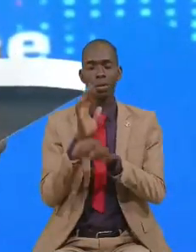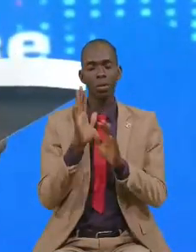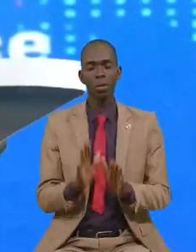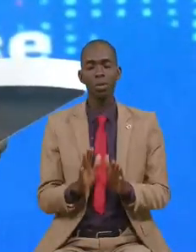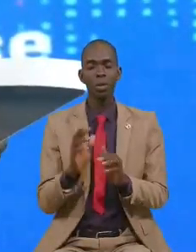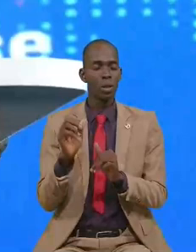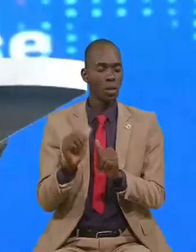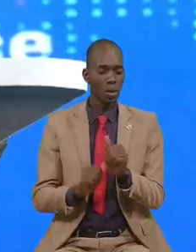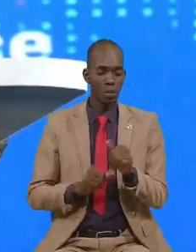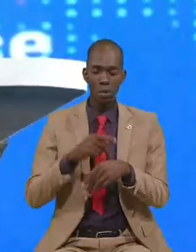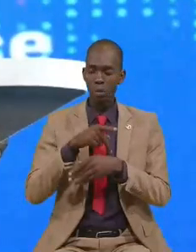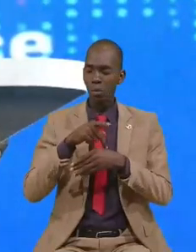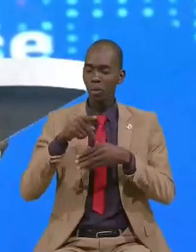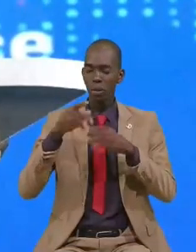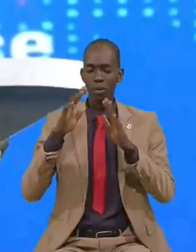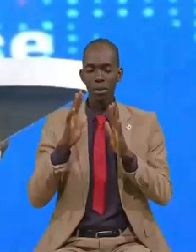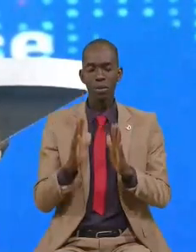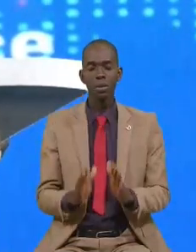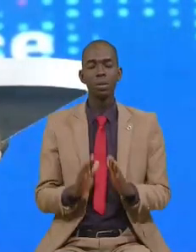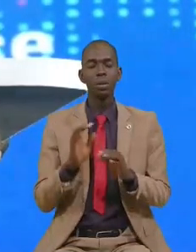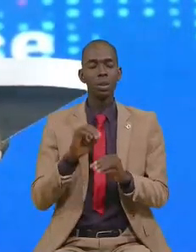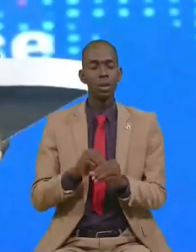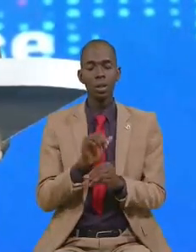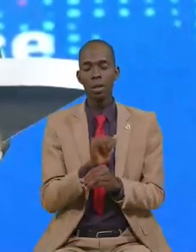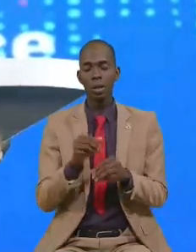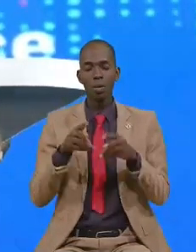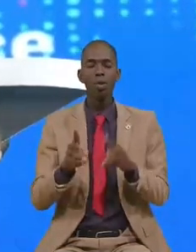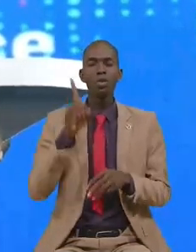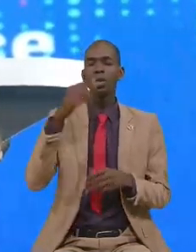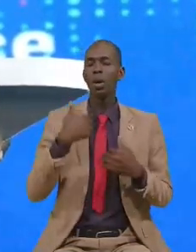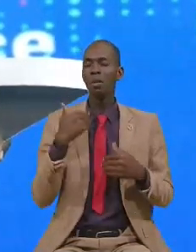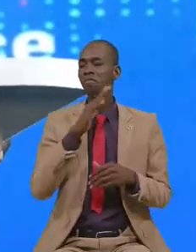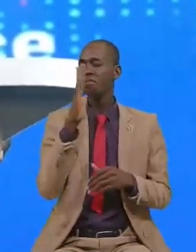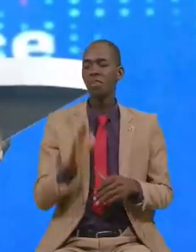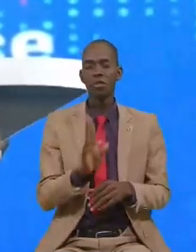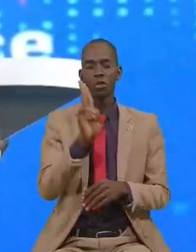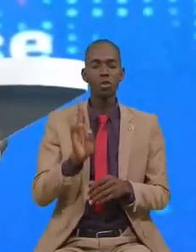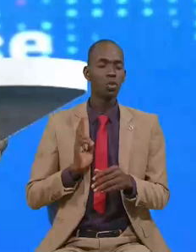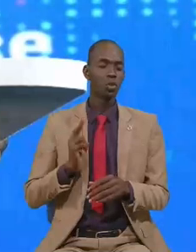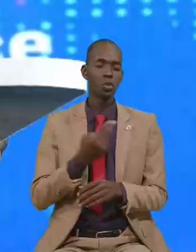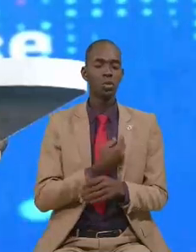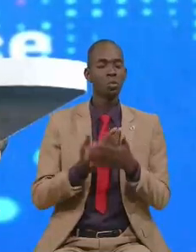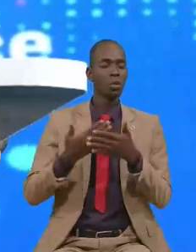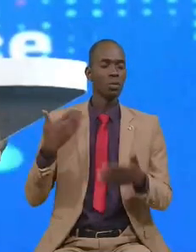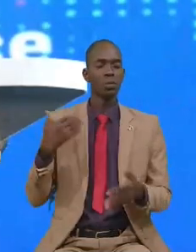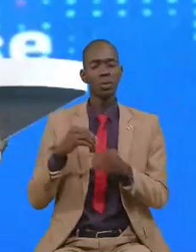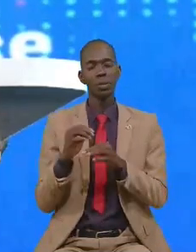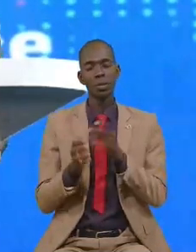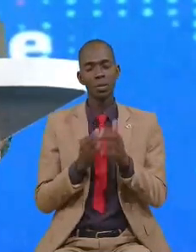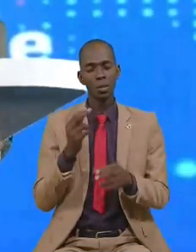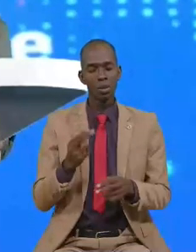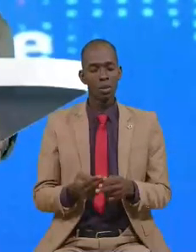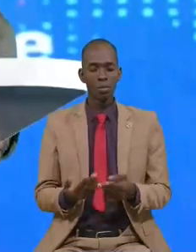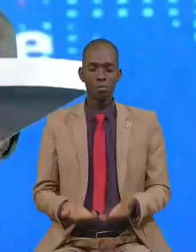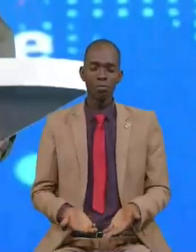chaque professionnel, de façon que tu ne l'as pas fait par le passé.